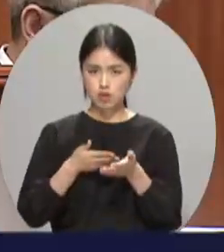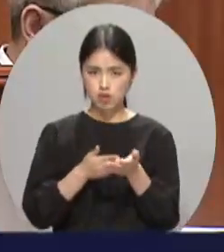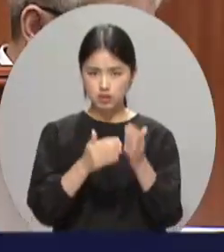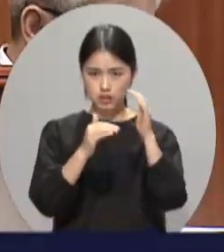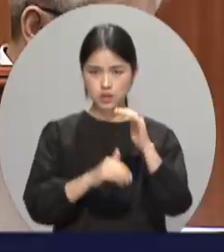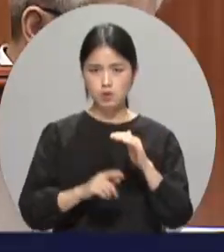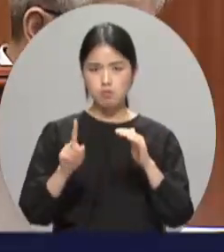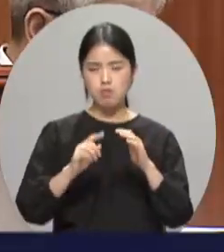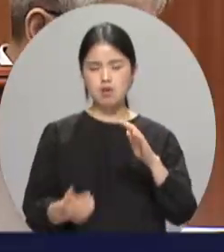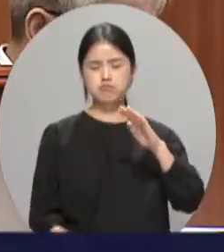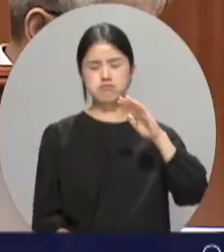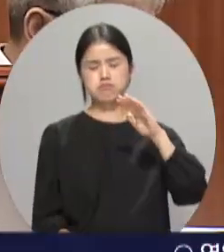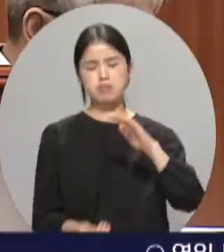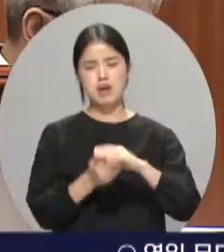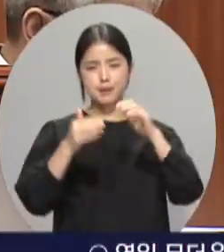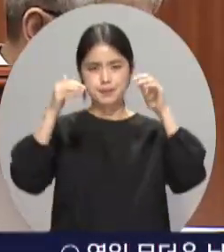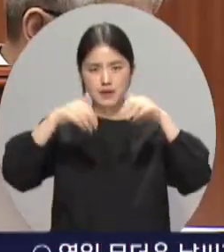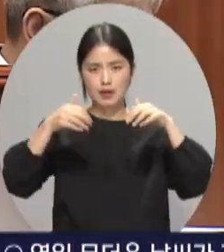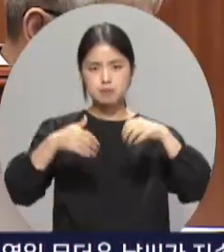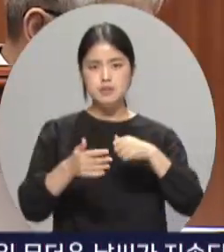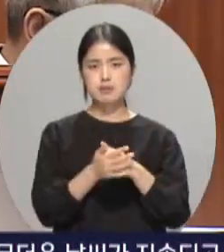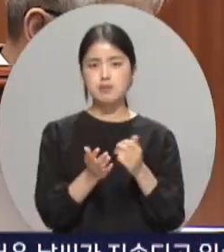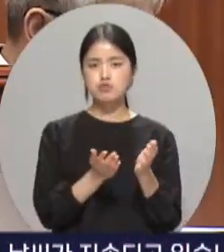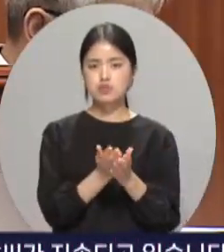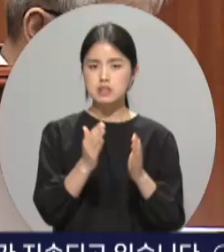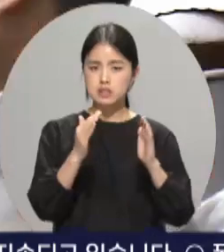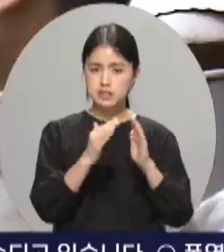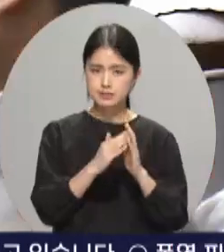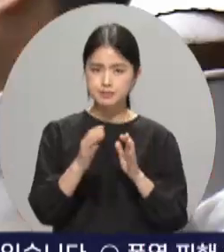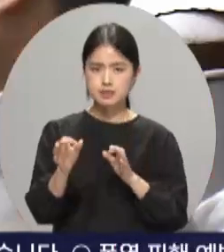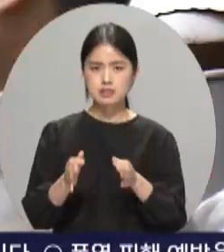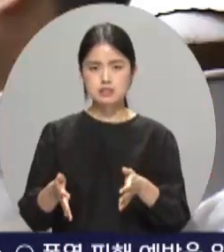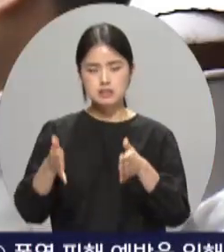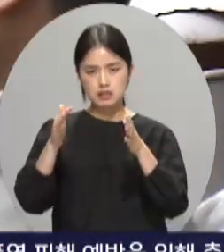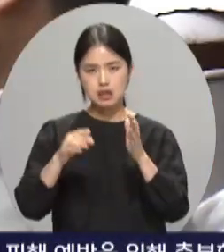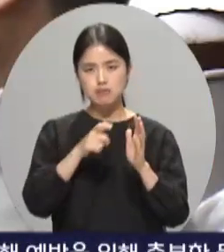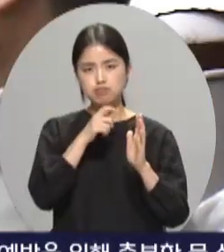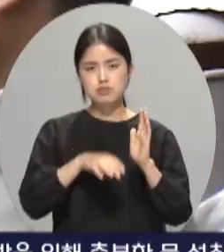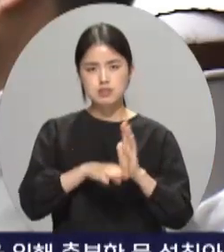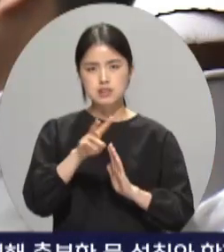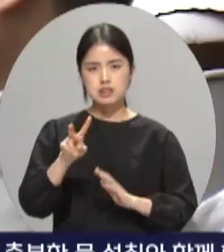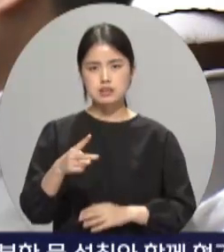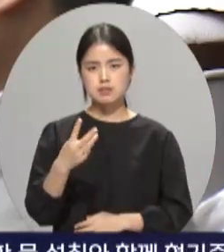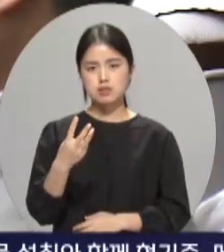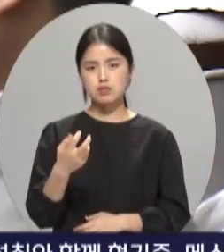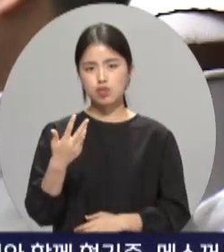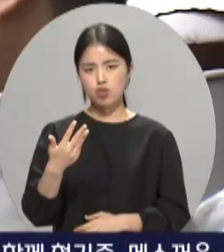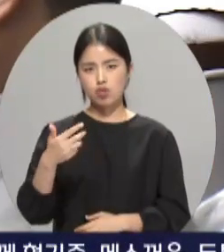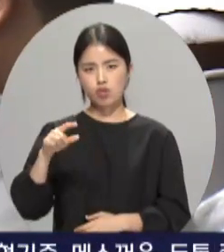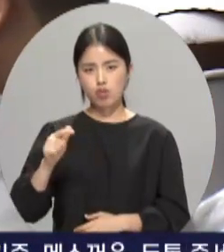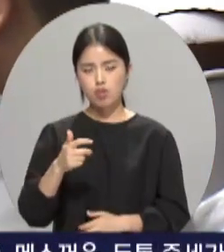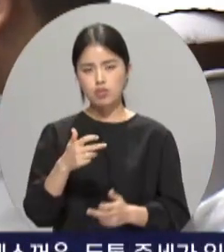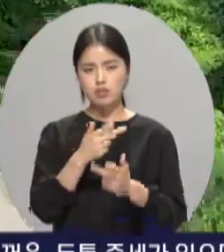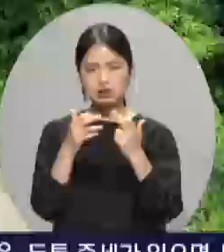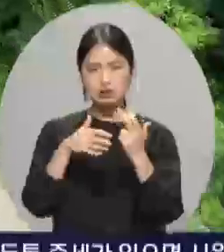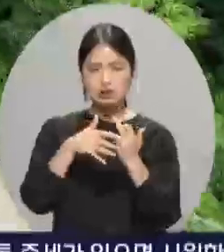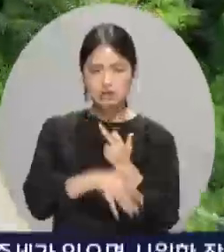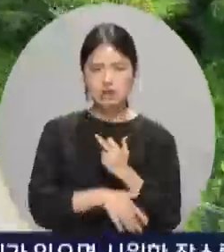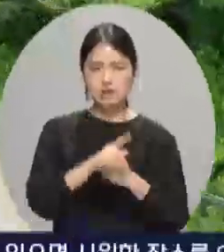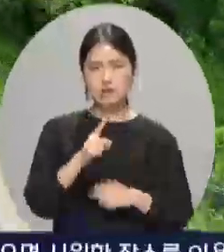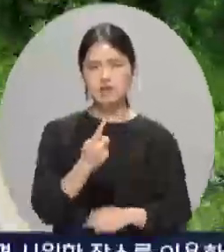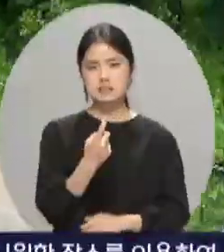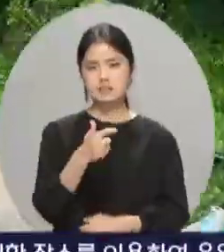통해 기록적인 폭우로 군산의 주택 상가 침수 238건과 산사태, 토사 유출 110여